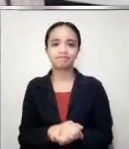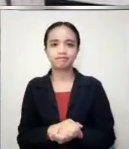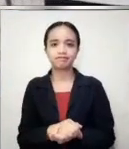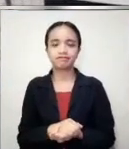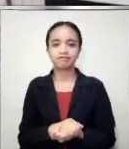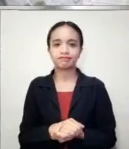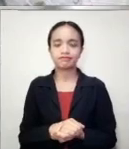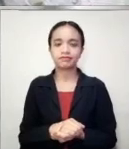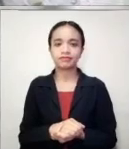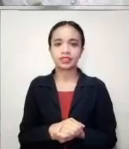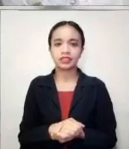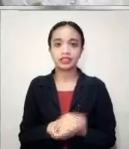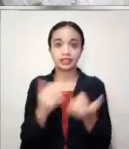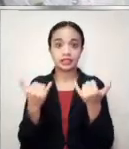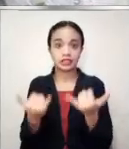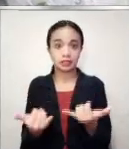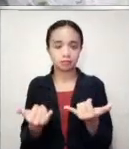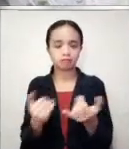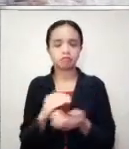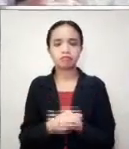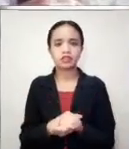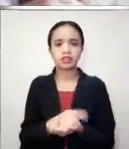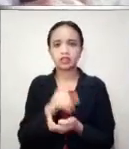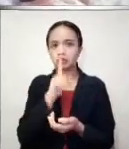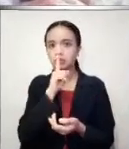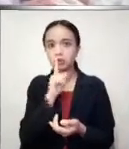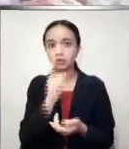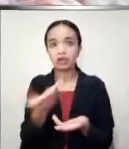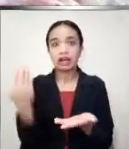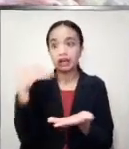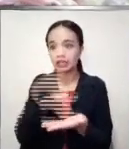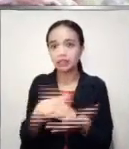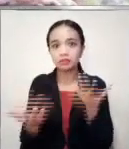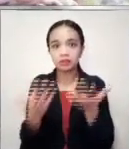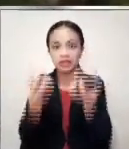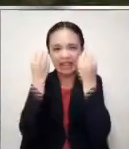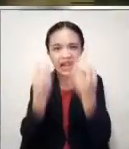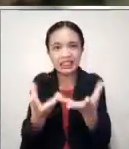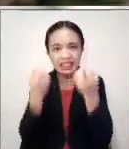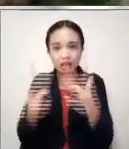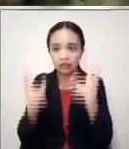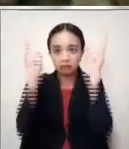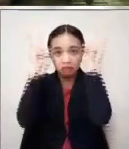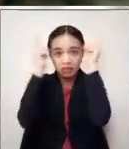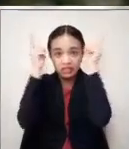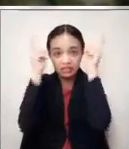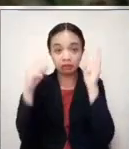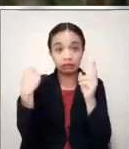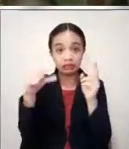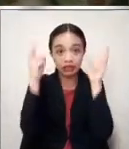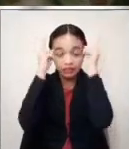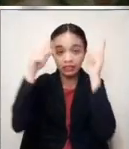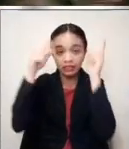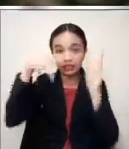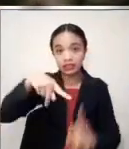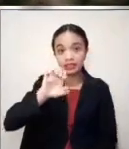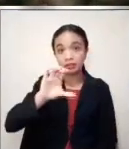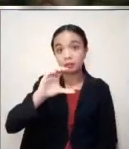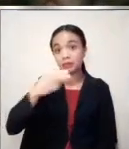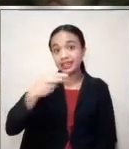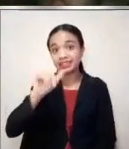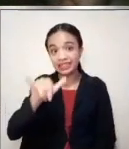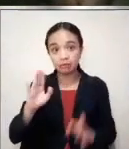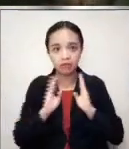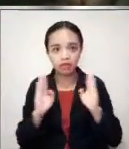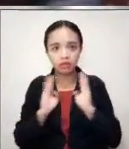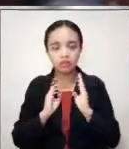Ngayon naman, nanganganib ding mauwi sa tambakan ang tone-toneladang Pechay Baguio o kung tawagi wombok. Sa La Trinidad Trading